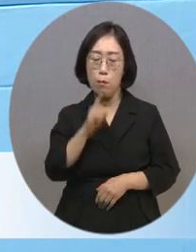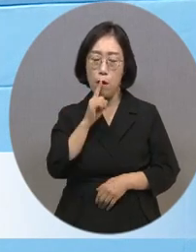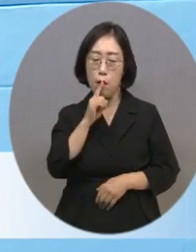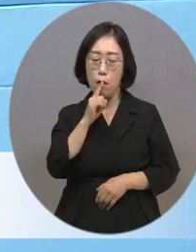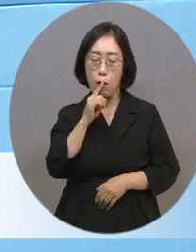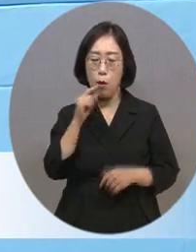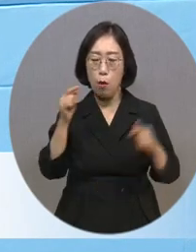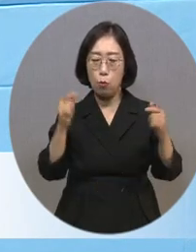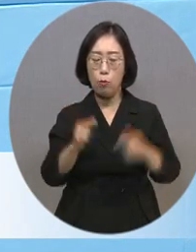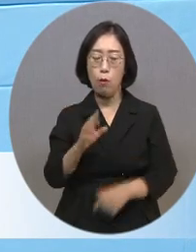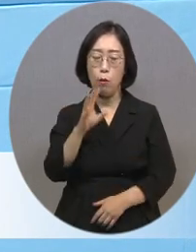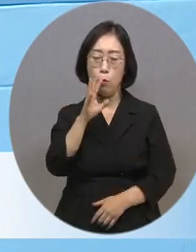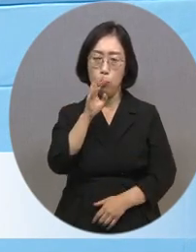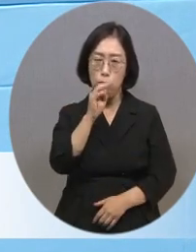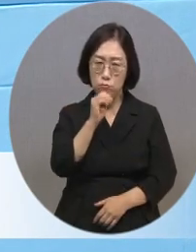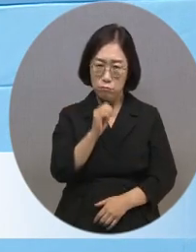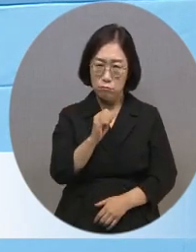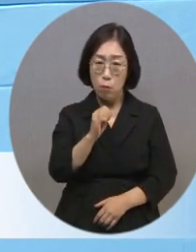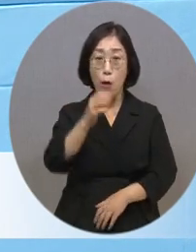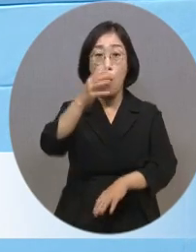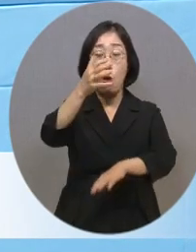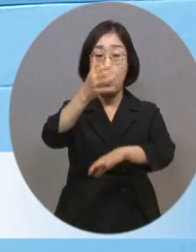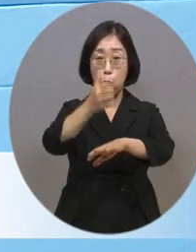말수가 점점 줄어들더니